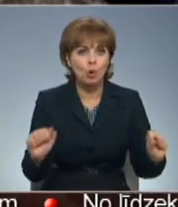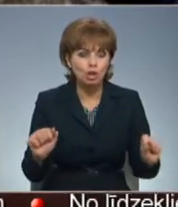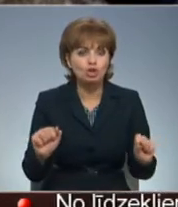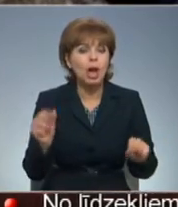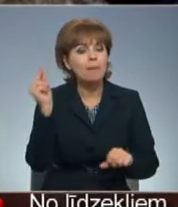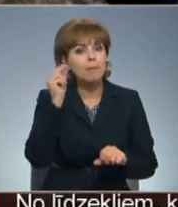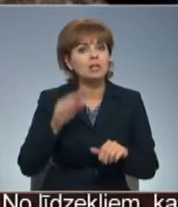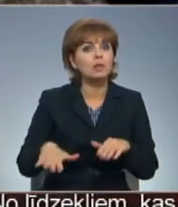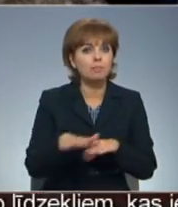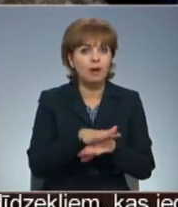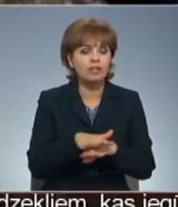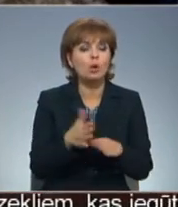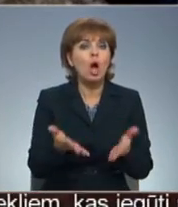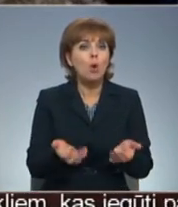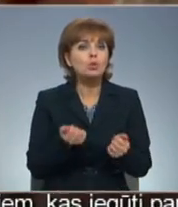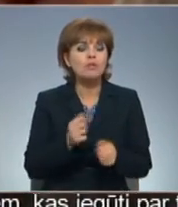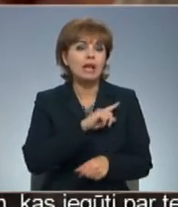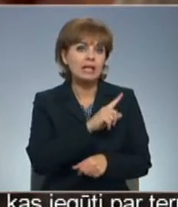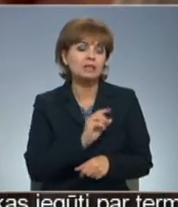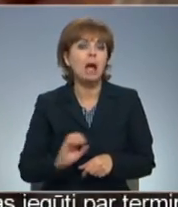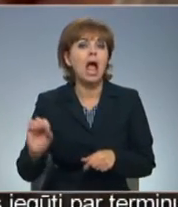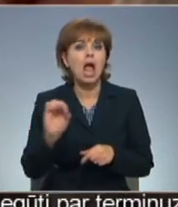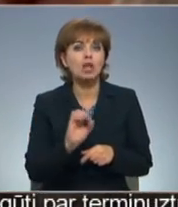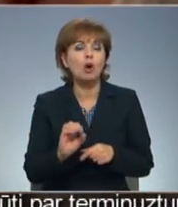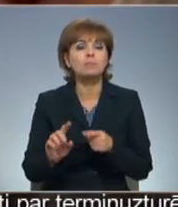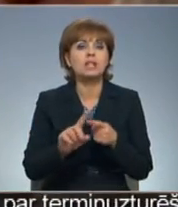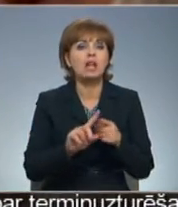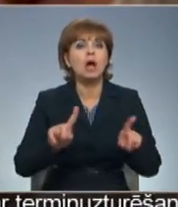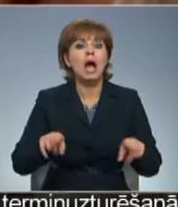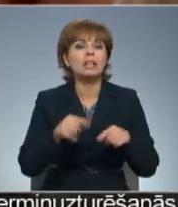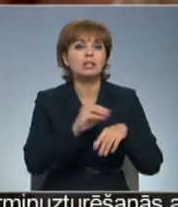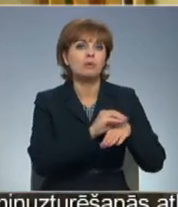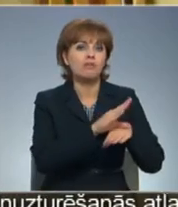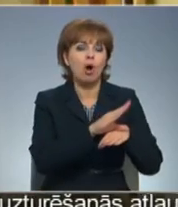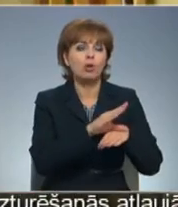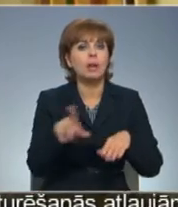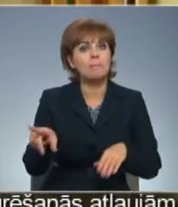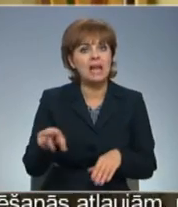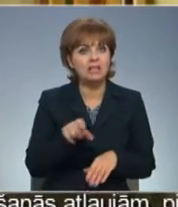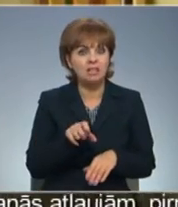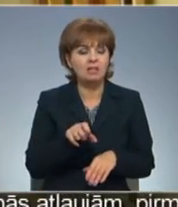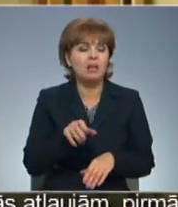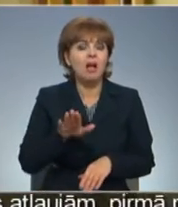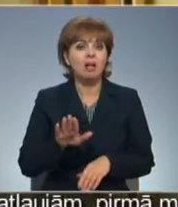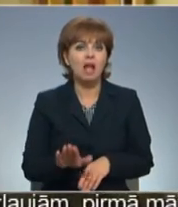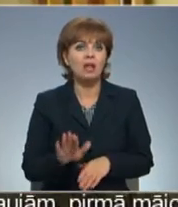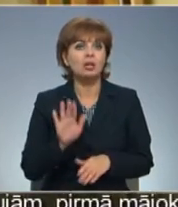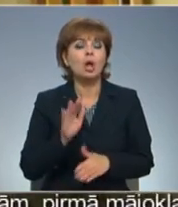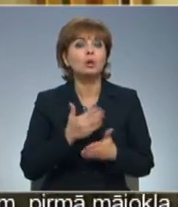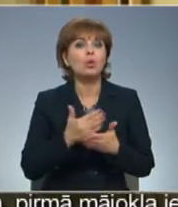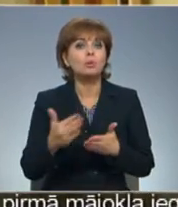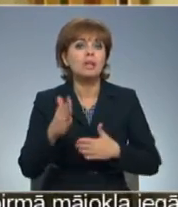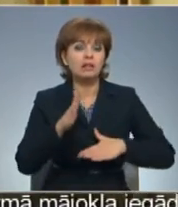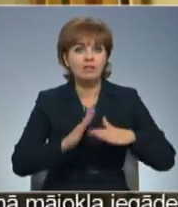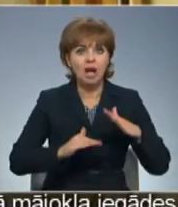vide. Tādēļ uzsvērta tiek iespējama Eiropas reģionālās attīstības fonda finansējuma piesaiste. Lai turpinātu šo